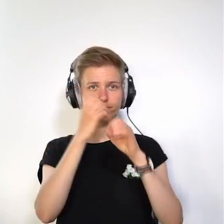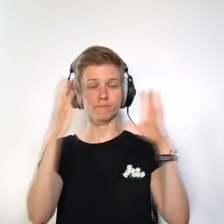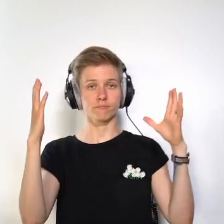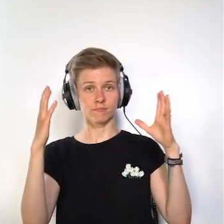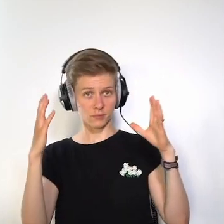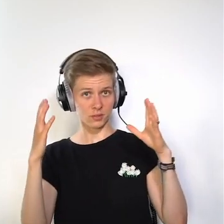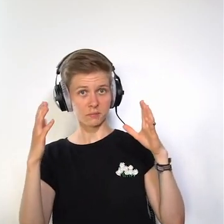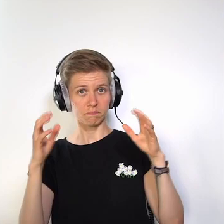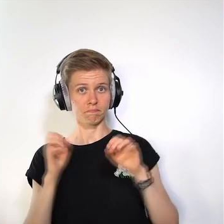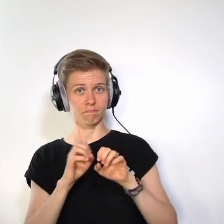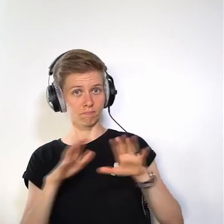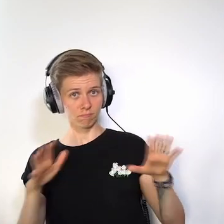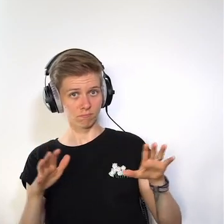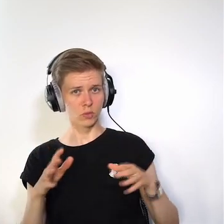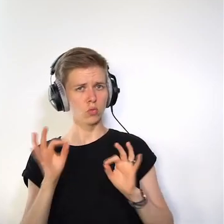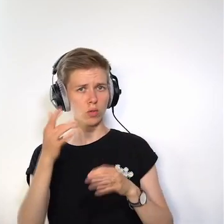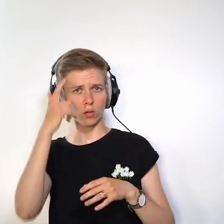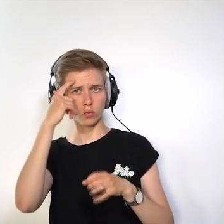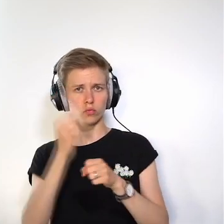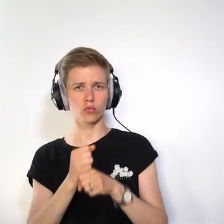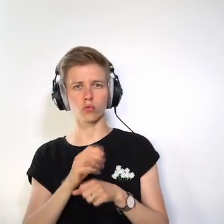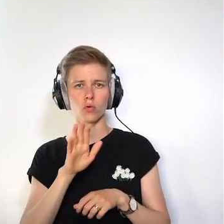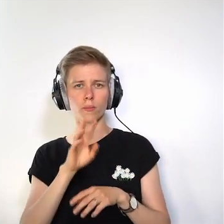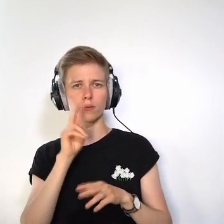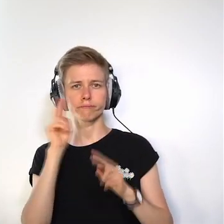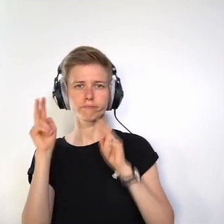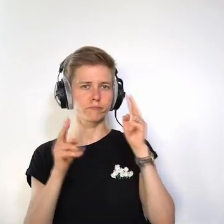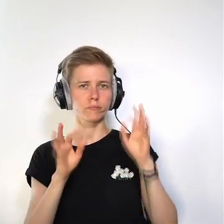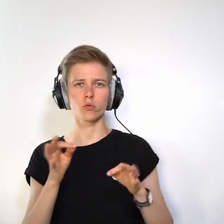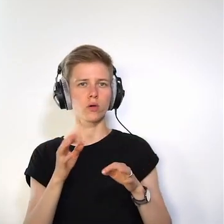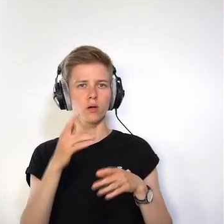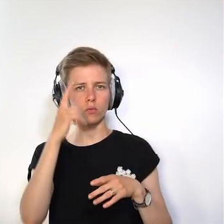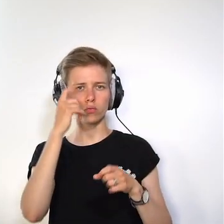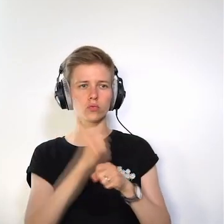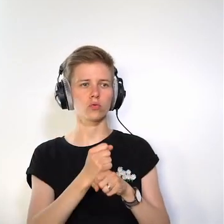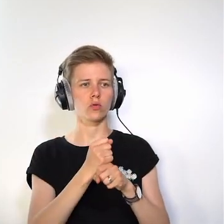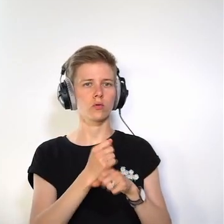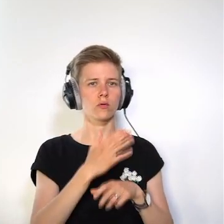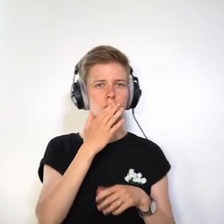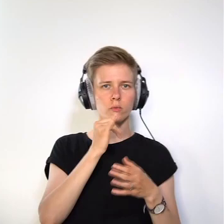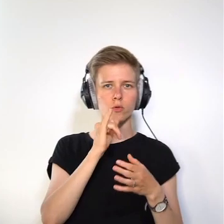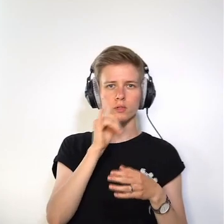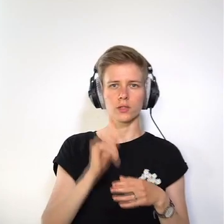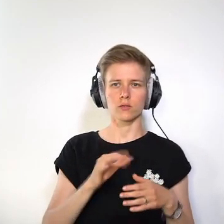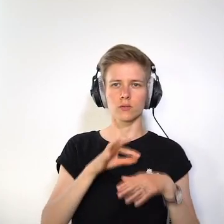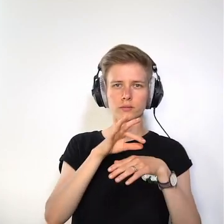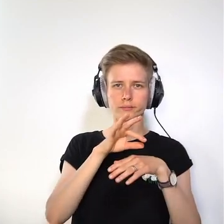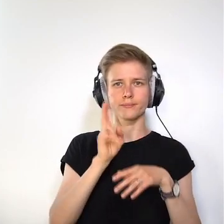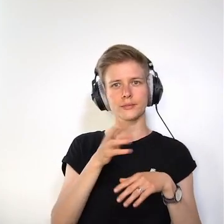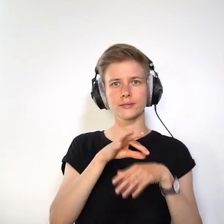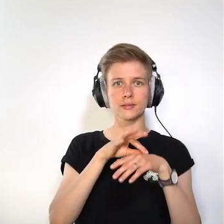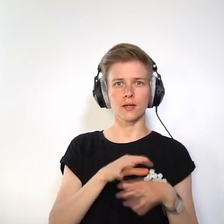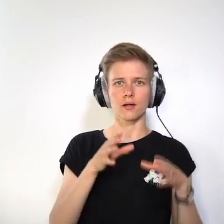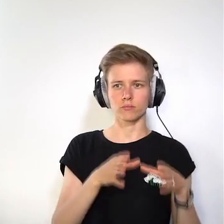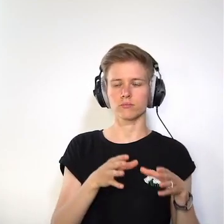käytyssä keskustelussa? Eli miten uskonto teidän näkemyksenne mukaan kietoutuu tähän ajatukseen homoseksuaalisuuden sairausluokituksesta